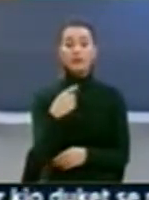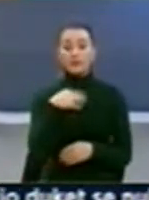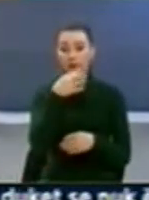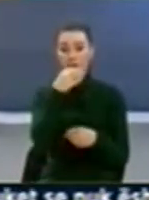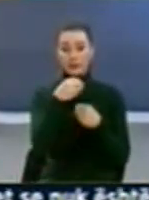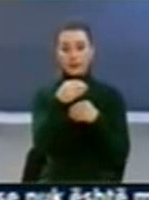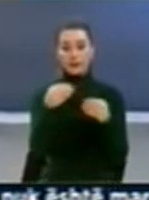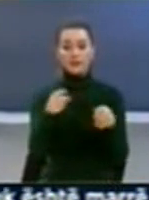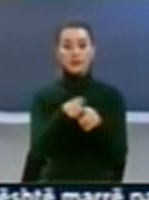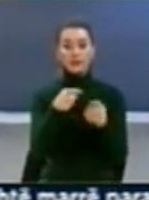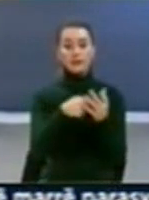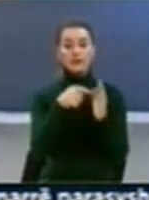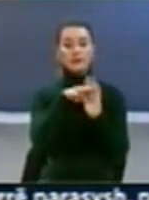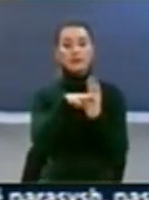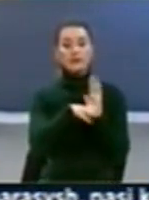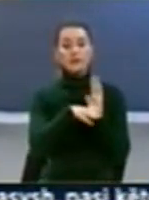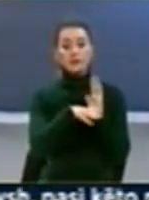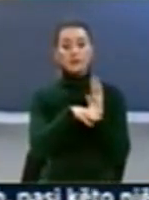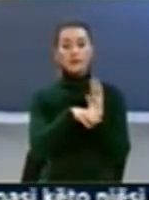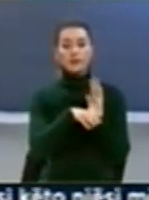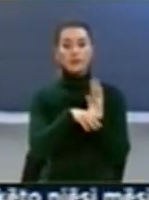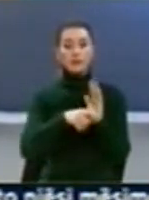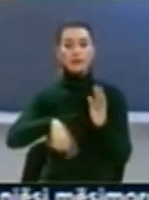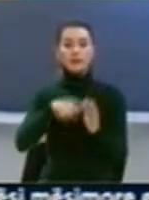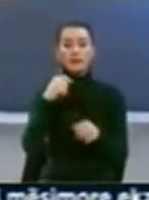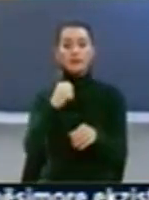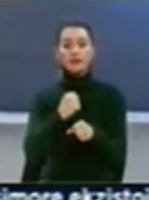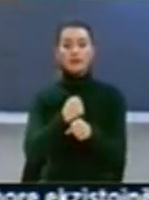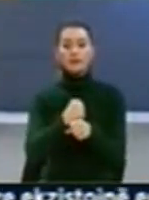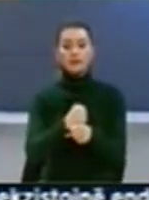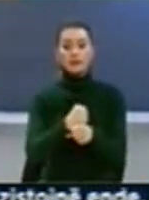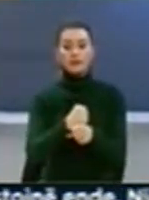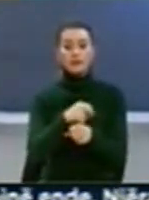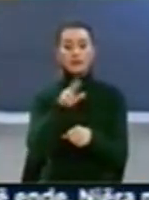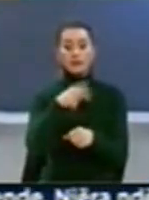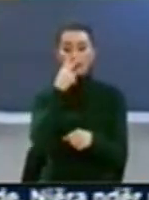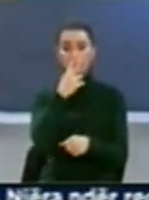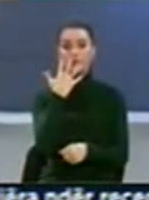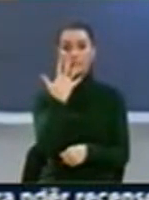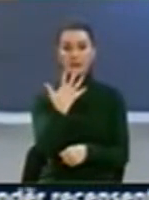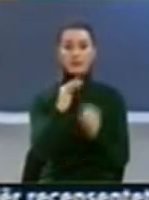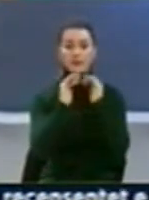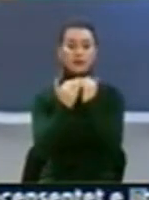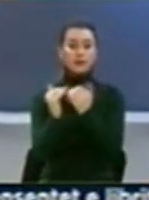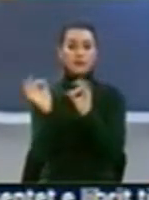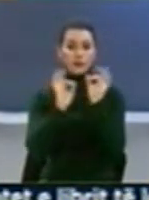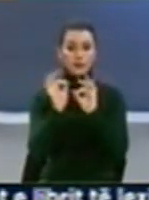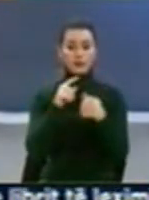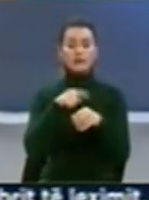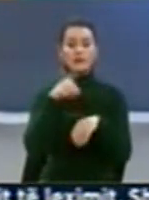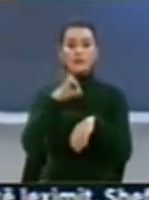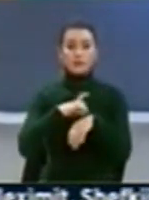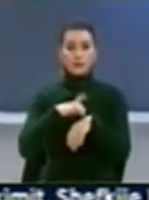thatë edhe vetë mbas ligjit për odat e profesionistëve shëndetësor janë paraport të formohen 5 oda të profesionistëve: oda e mjekve, oda